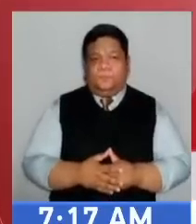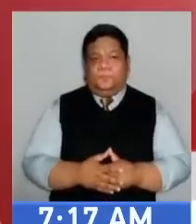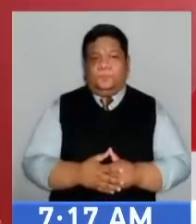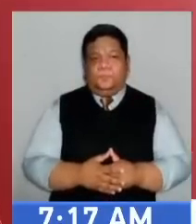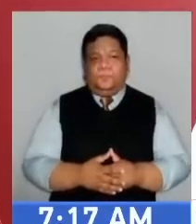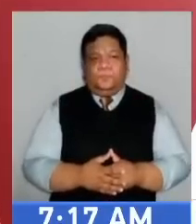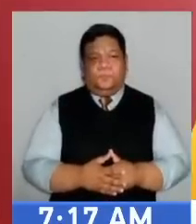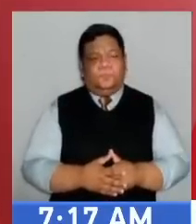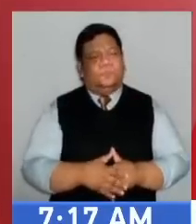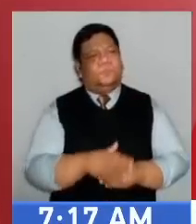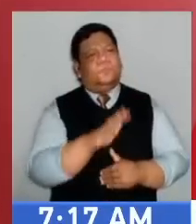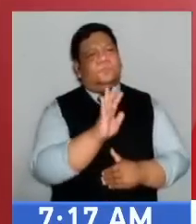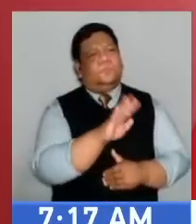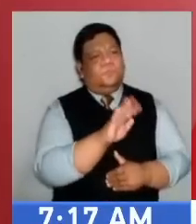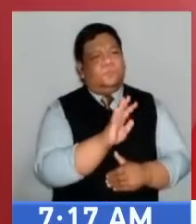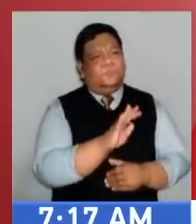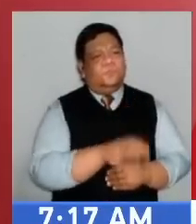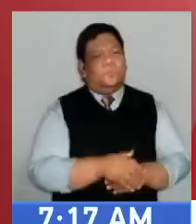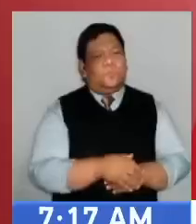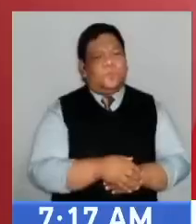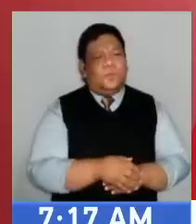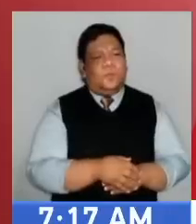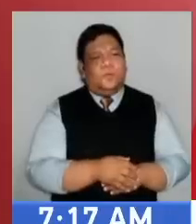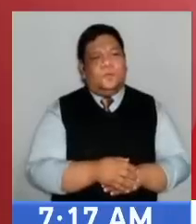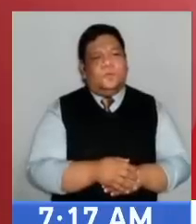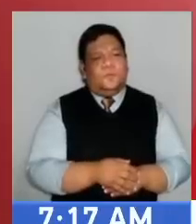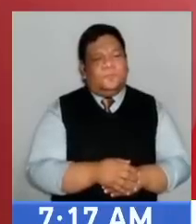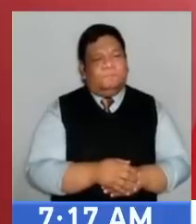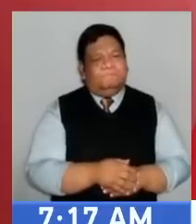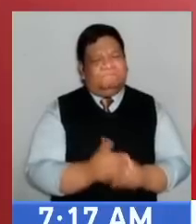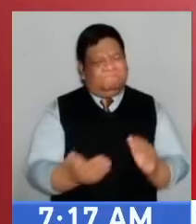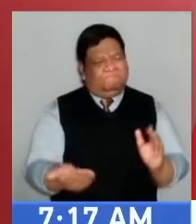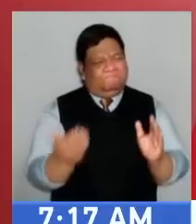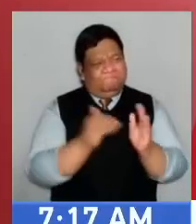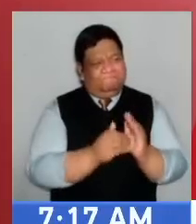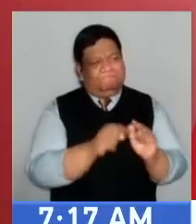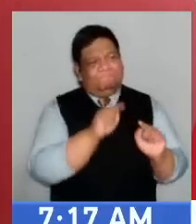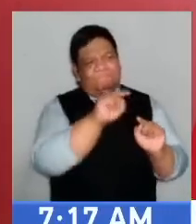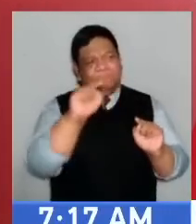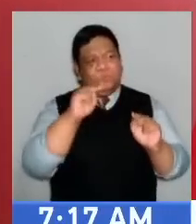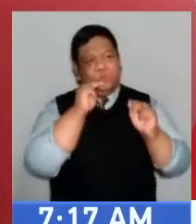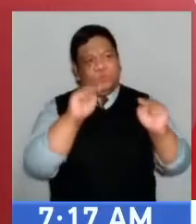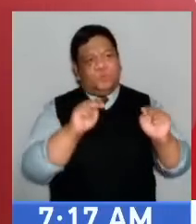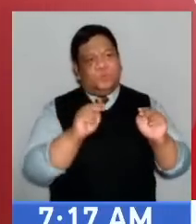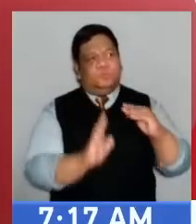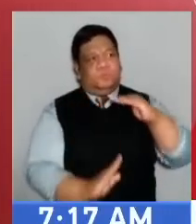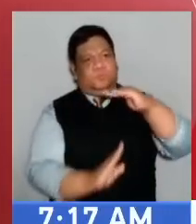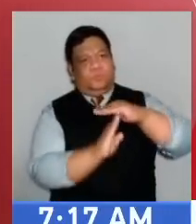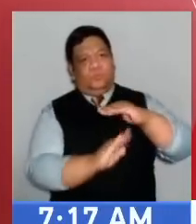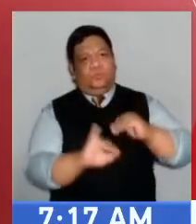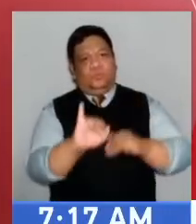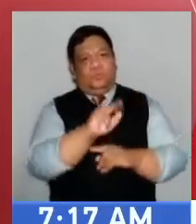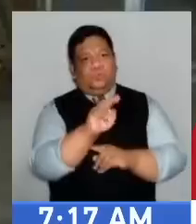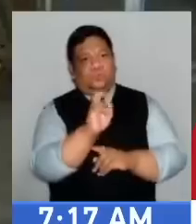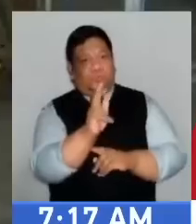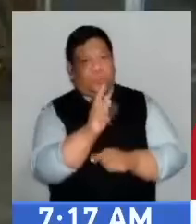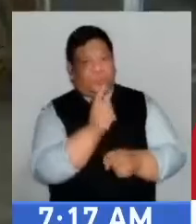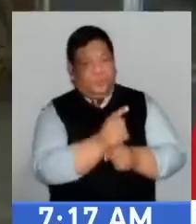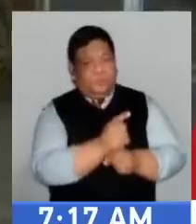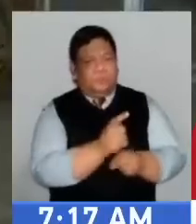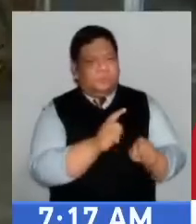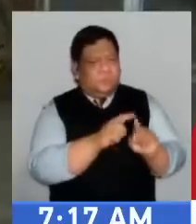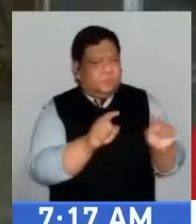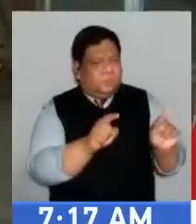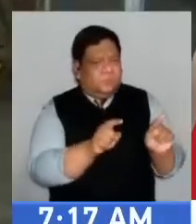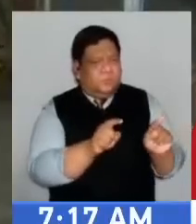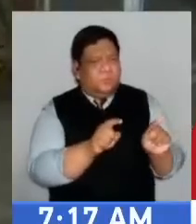Sir Joel, nauulit-ulit po sa mga balita yung June 30 na deadline. Ano? Pero may impression po yung mga chuper